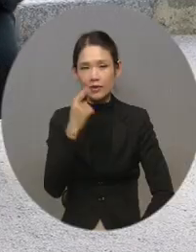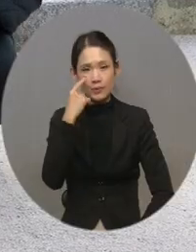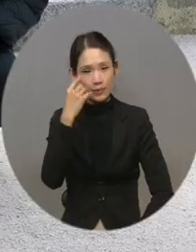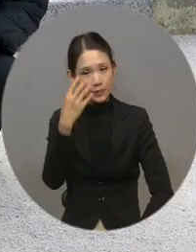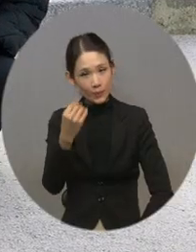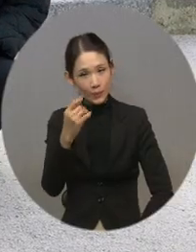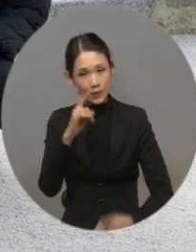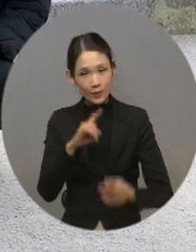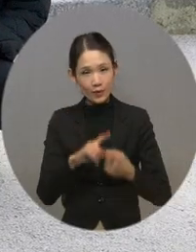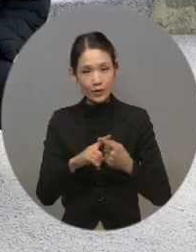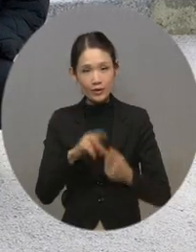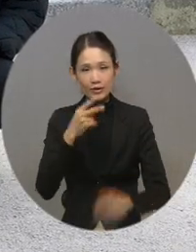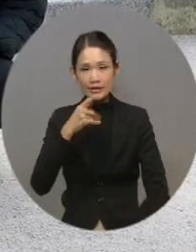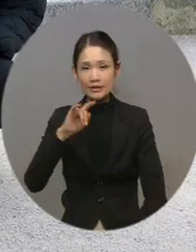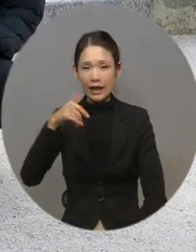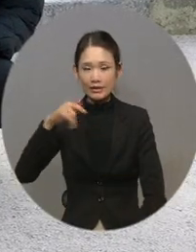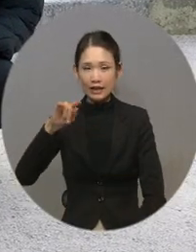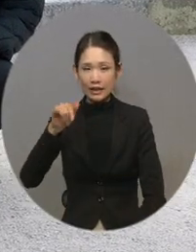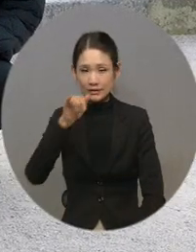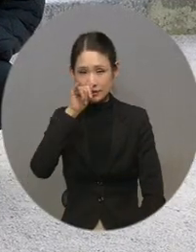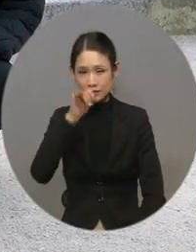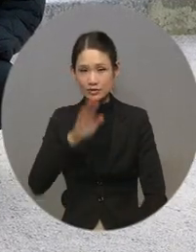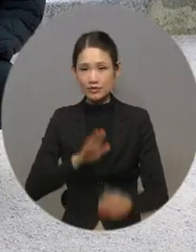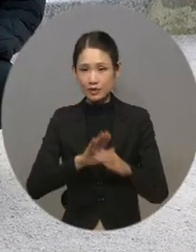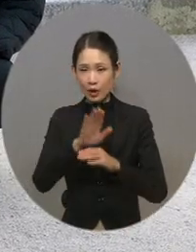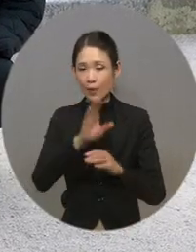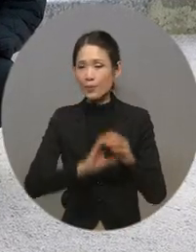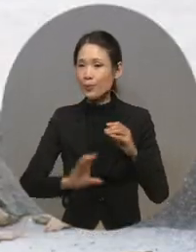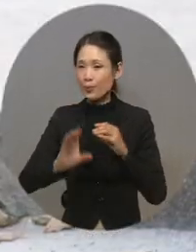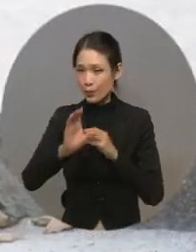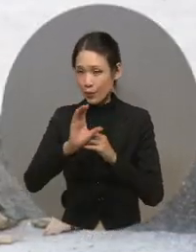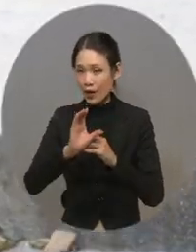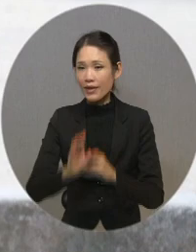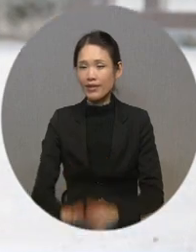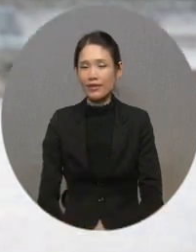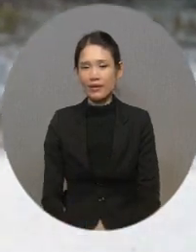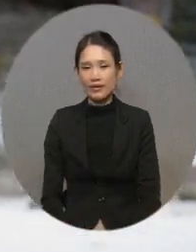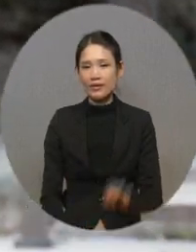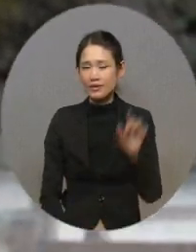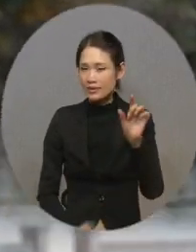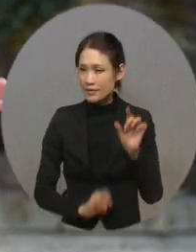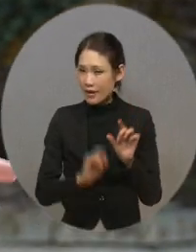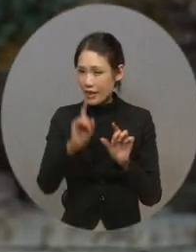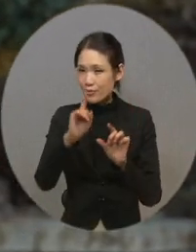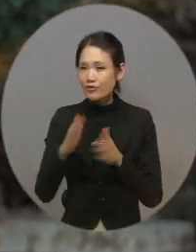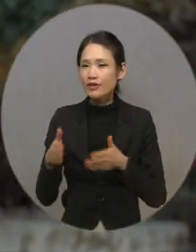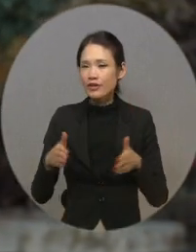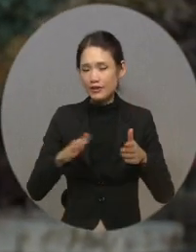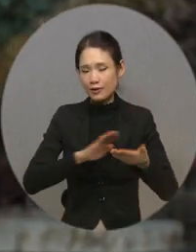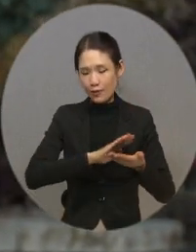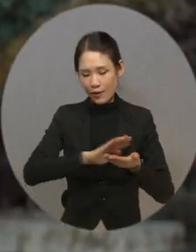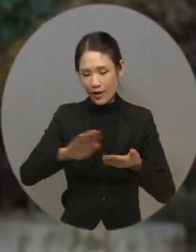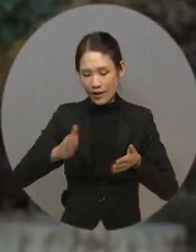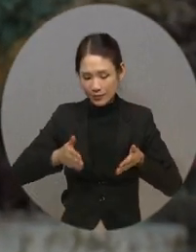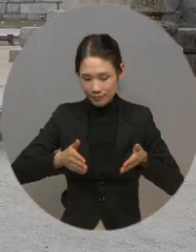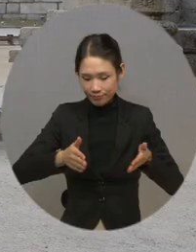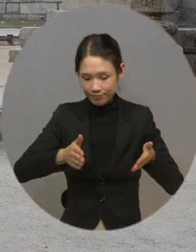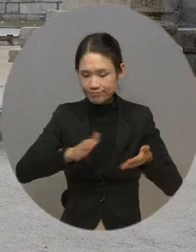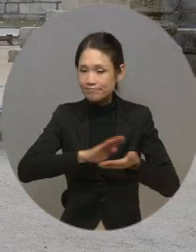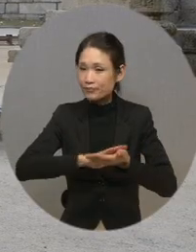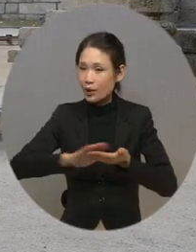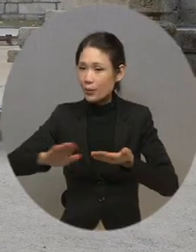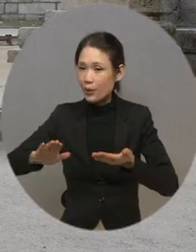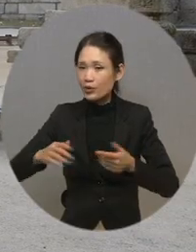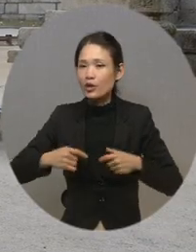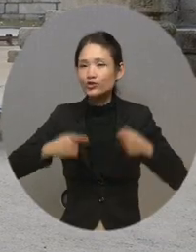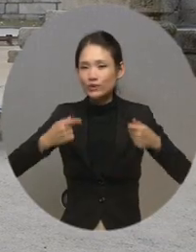것처럼 단차가 있는 곳에서는 이렇게 단차를 보완하도록 했고 또 대부분의 길이 완만하고 평탄하게 이루어져 있어서